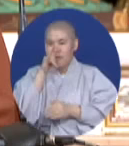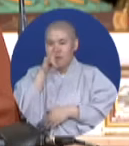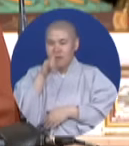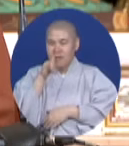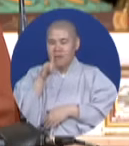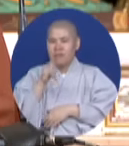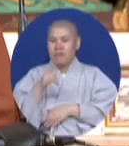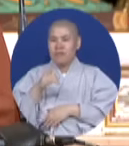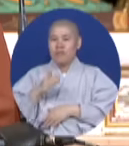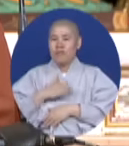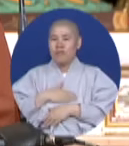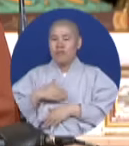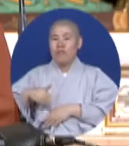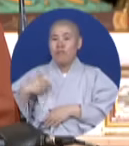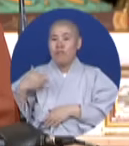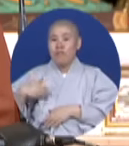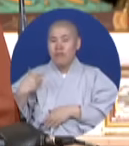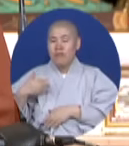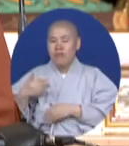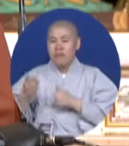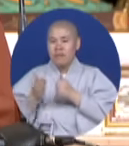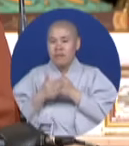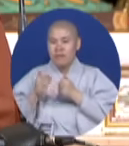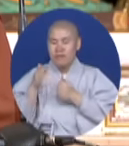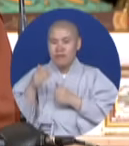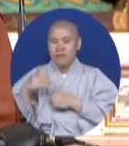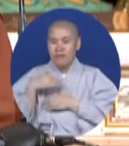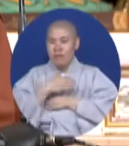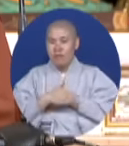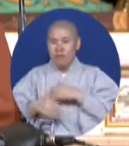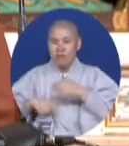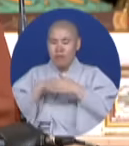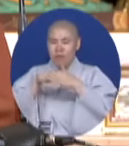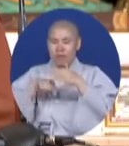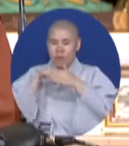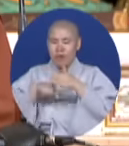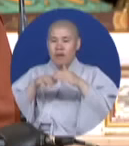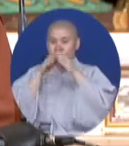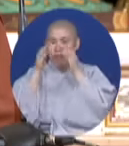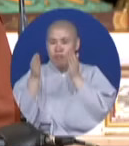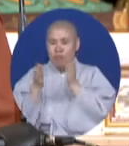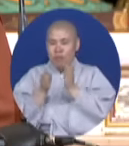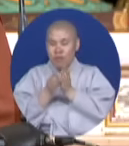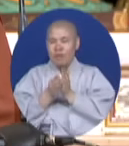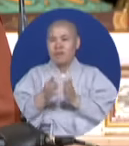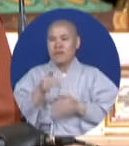우리가 몰라 그렇지 우리 몸 안에 모든 게 다 있습니다.